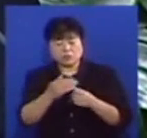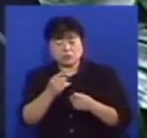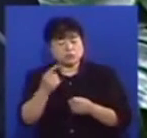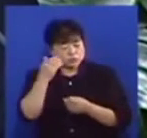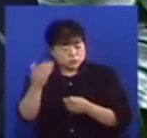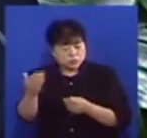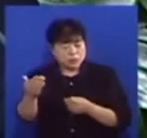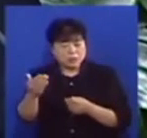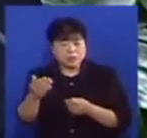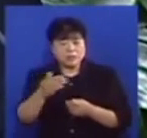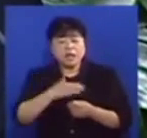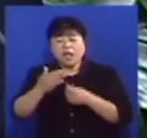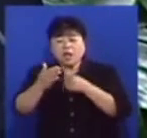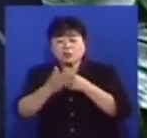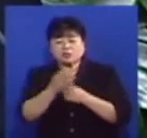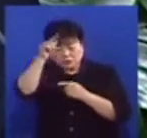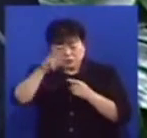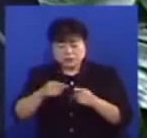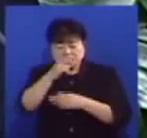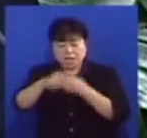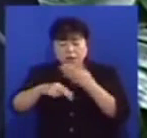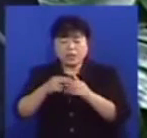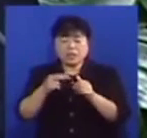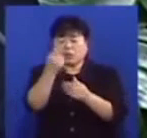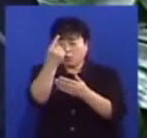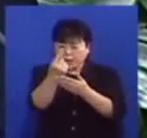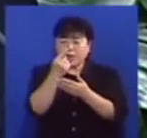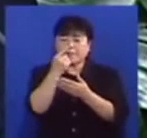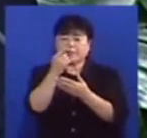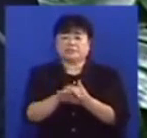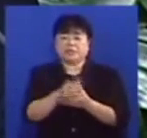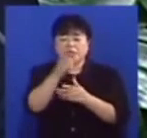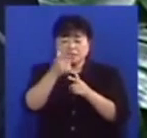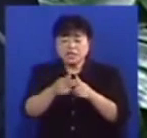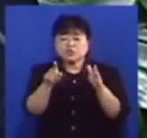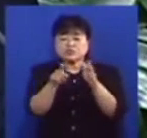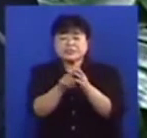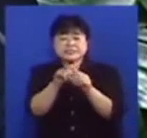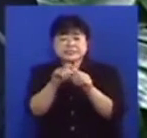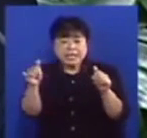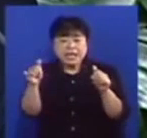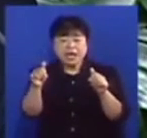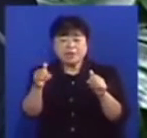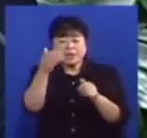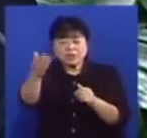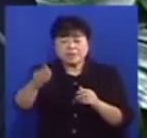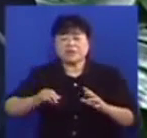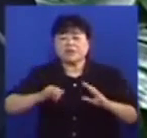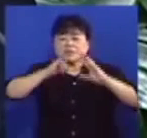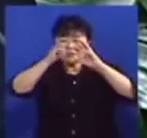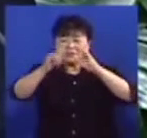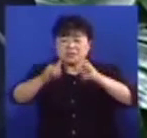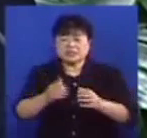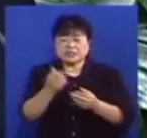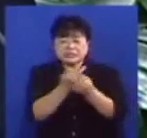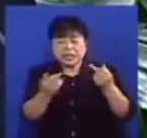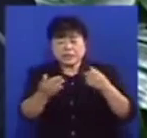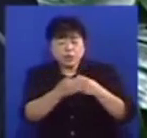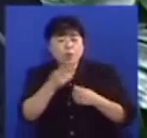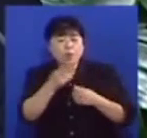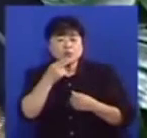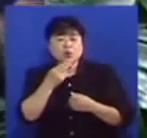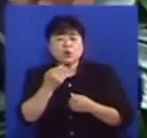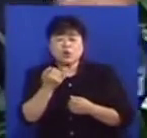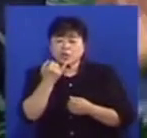올고 나의 도움이 천지를 지으신 야훼께로다. 우리 예수 믿는 사람은 여러분 이 세상에 태산 같은 도움이